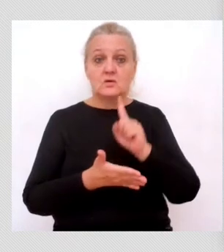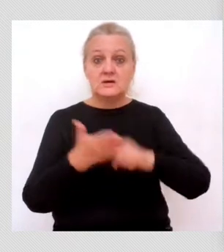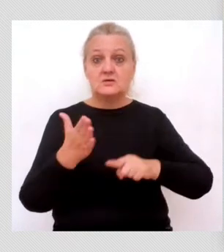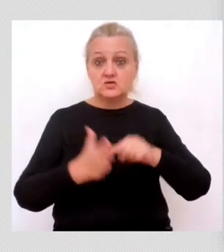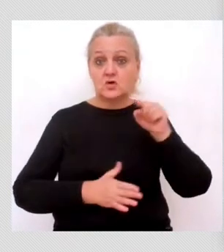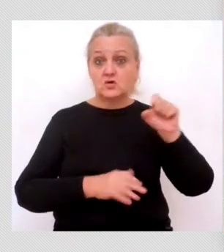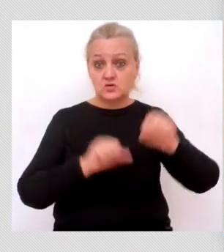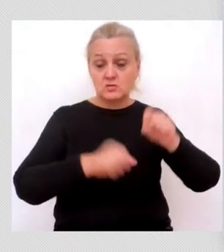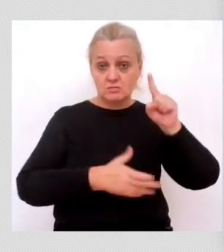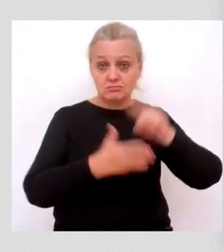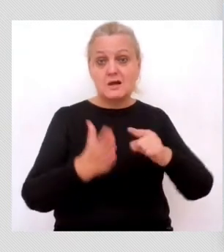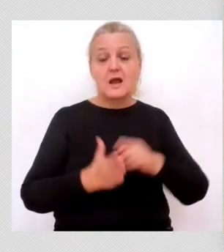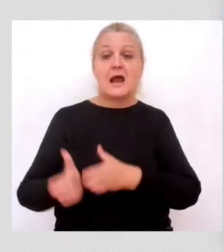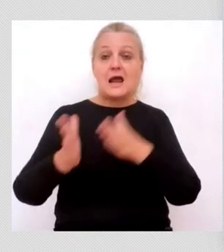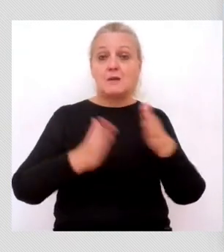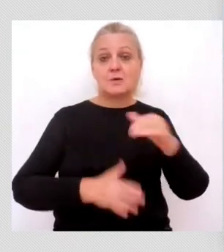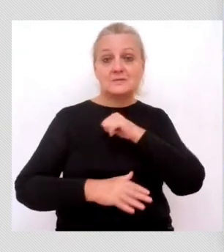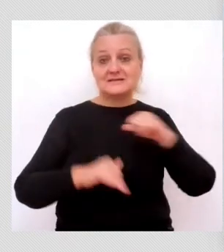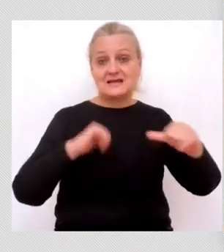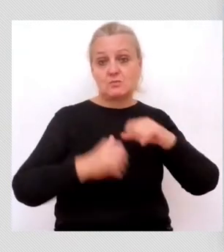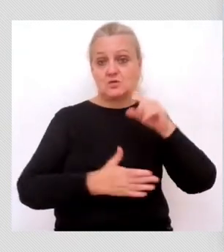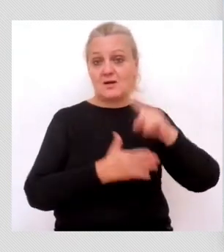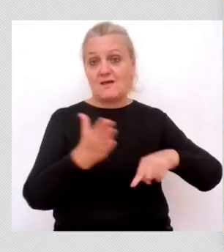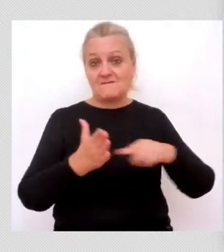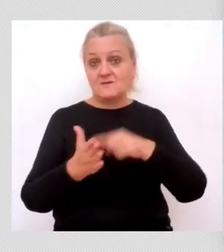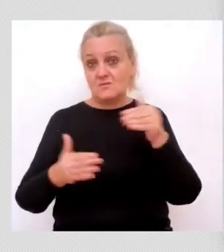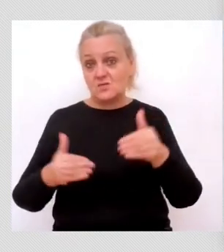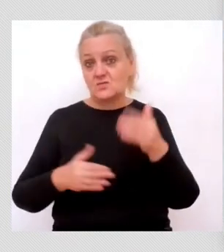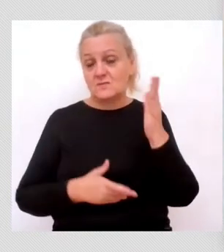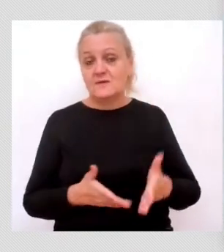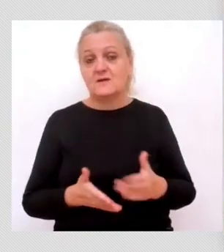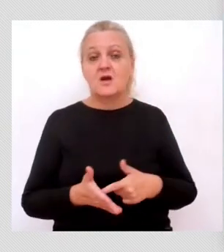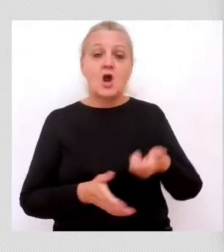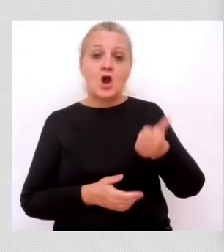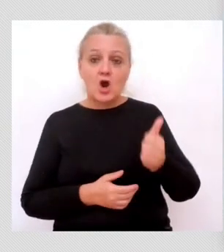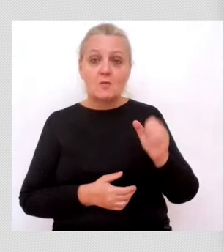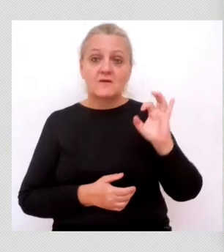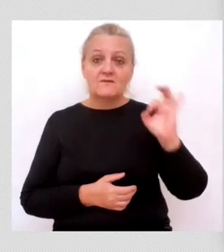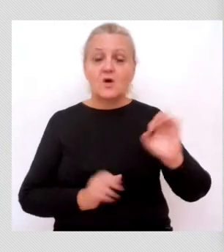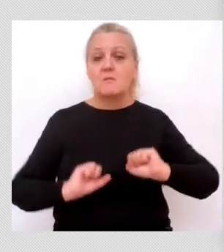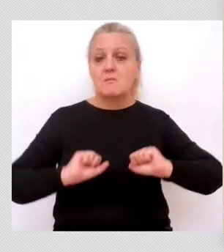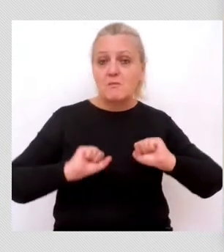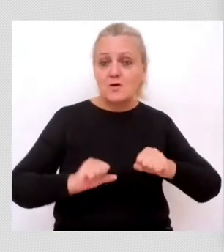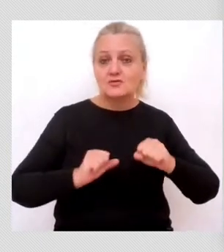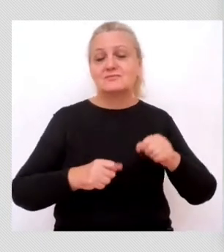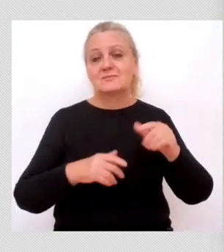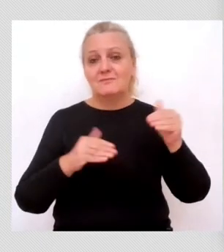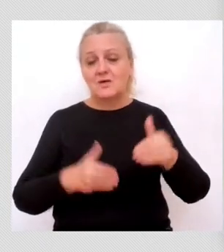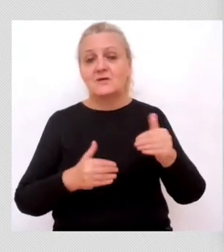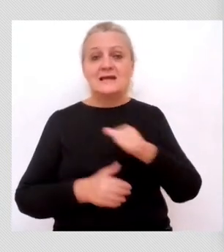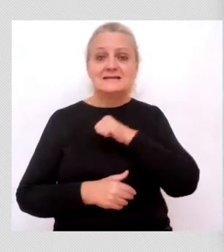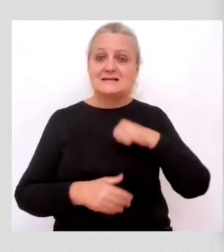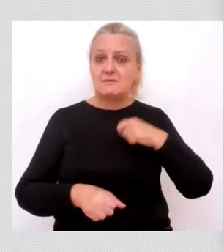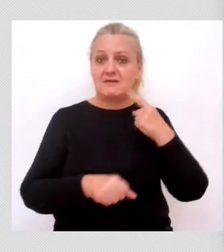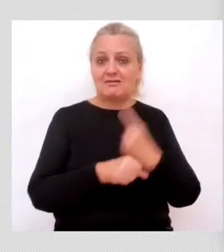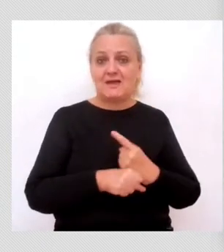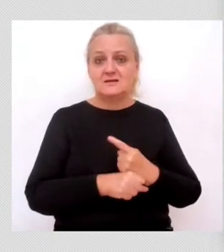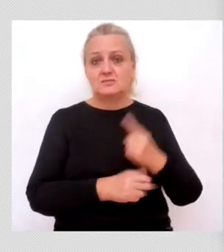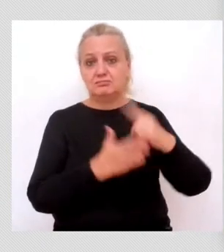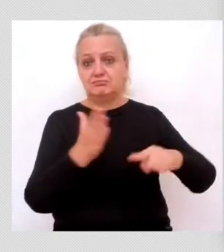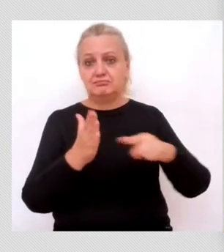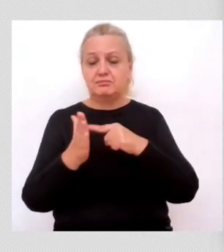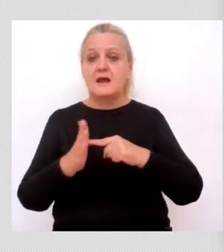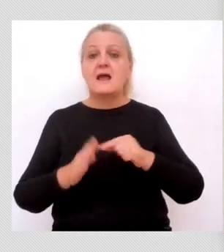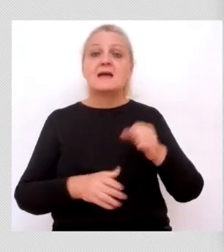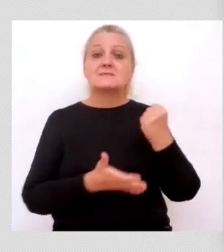to potem będą samorządy likwidowane. To znaczy, będą likwidowane ich kompetencje, możliwości działania, samodzielnego decydowania o sprawach